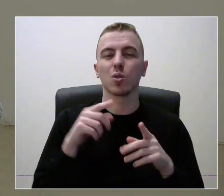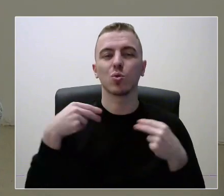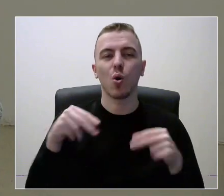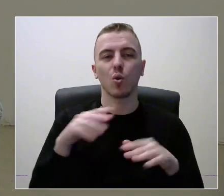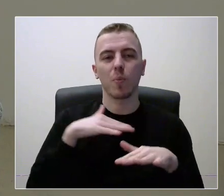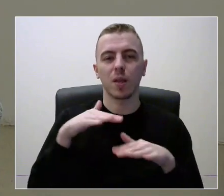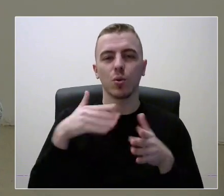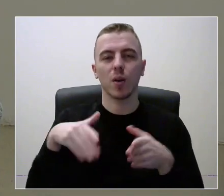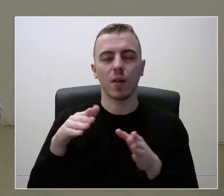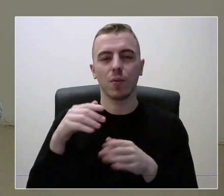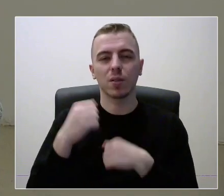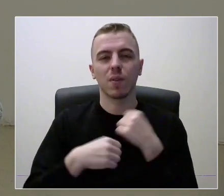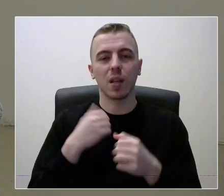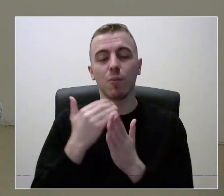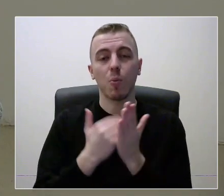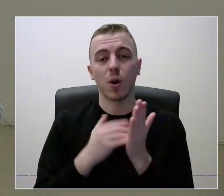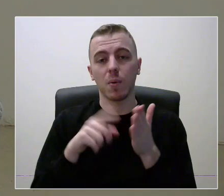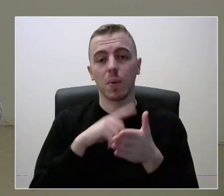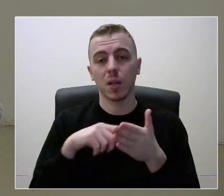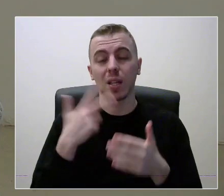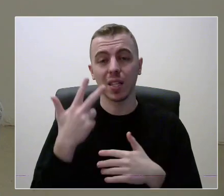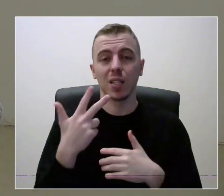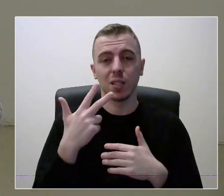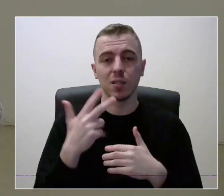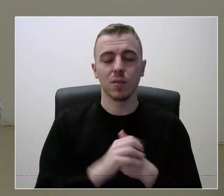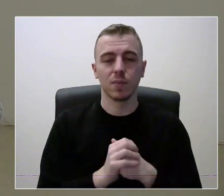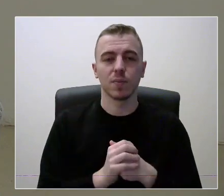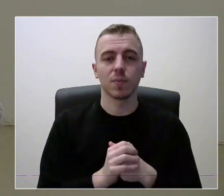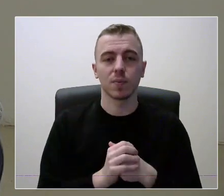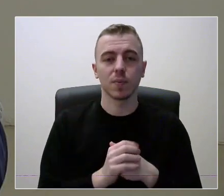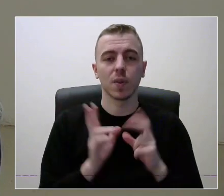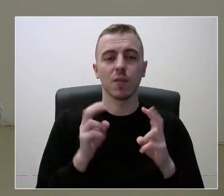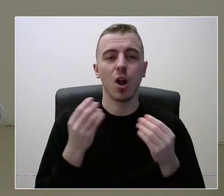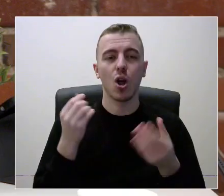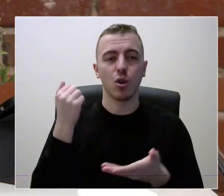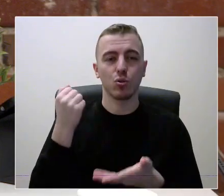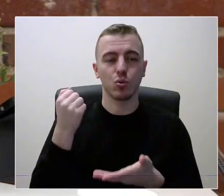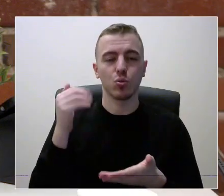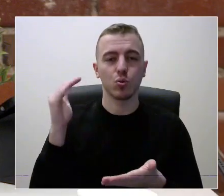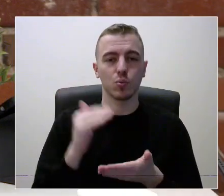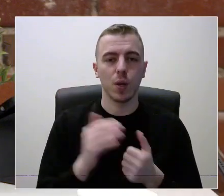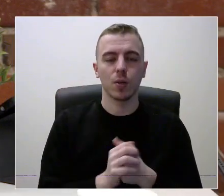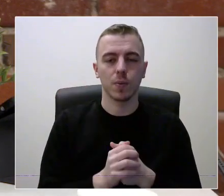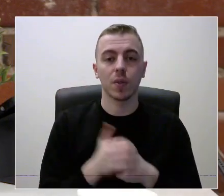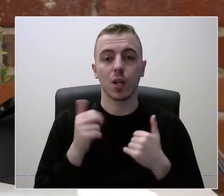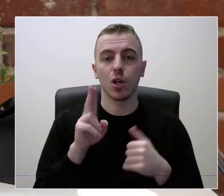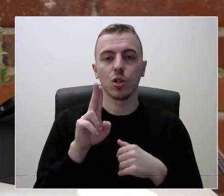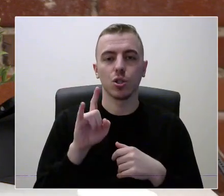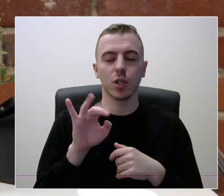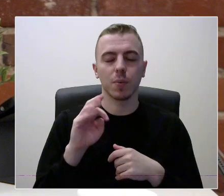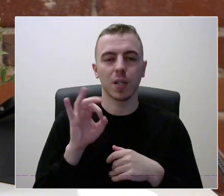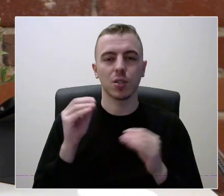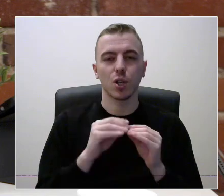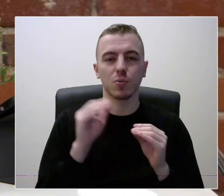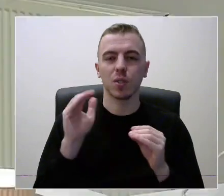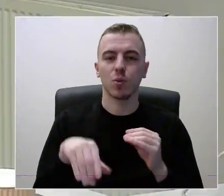gatvių asfaltavimo programą. Trys programos panaikintos, tai reiškia sumažėjo lėšų. Gerai, Žygimantai, 10 sekundžių, nes jūs